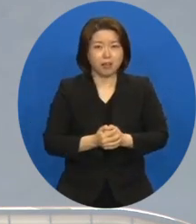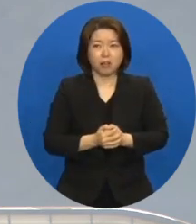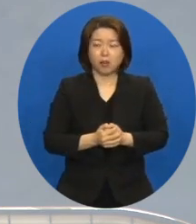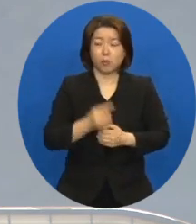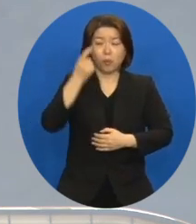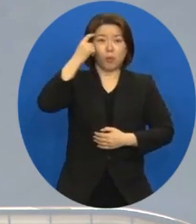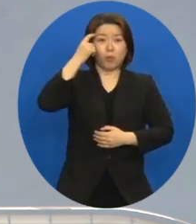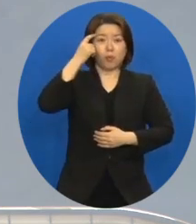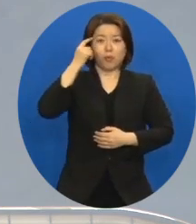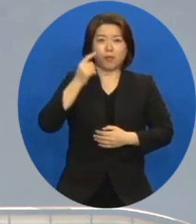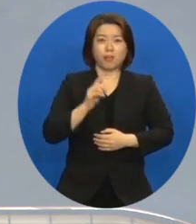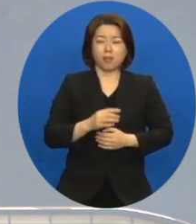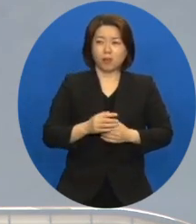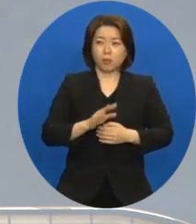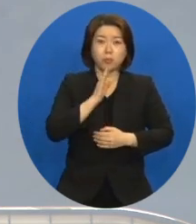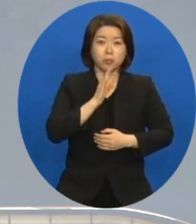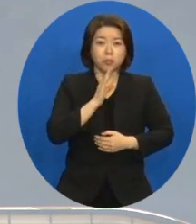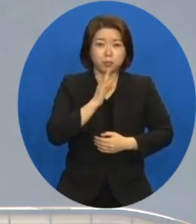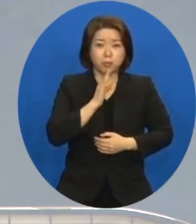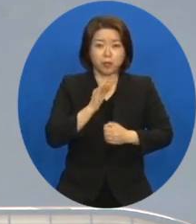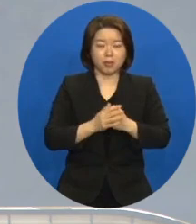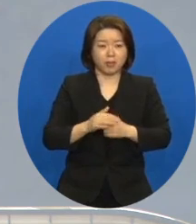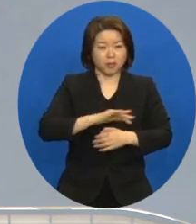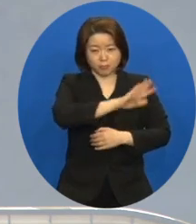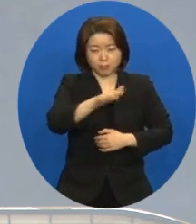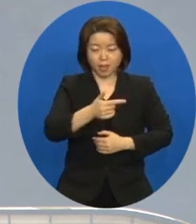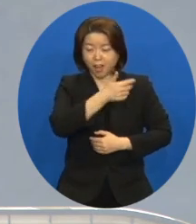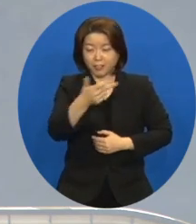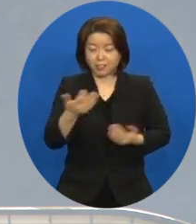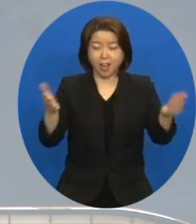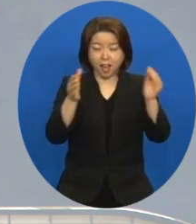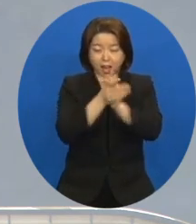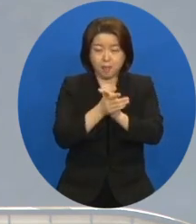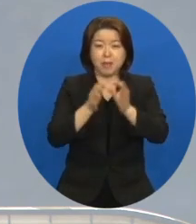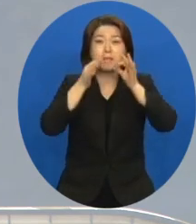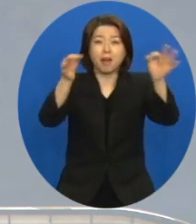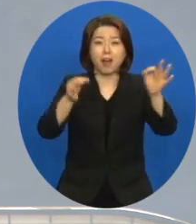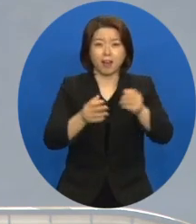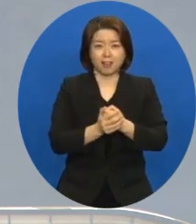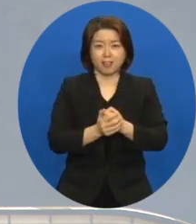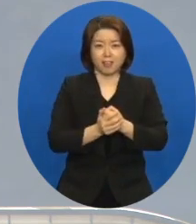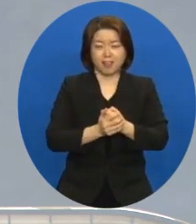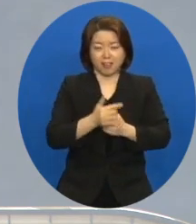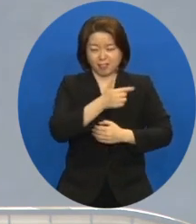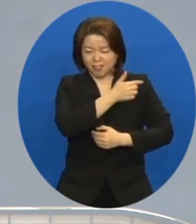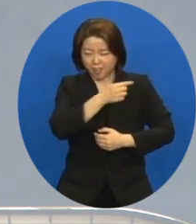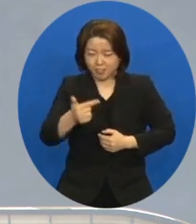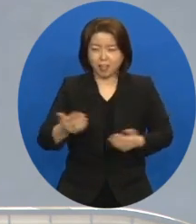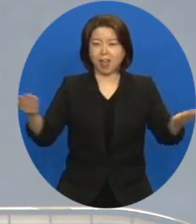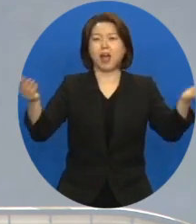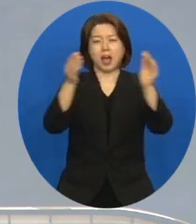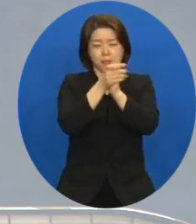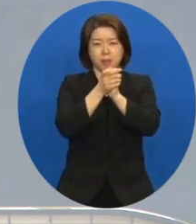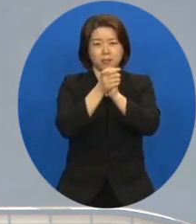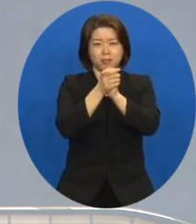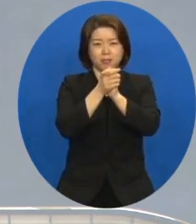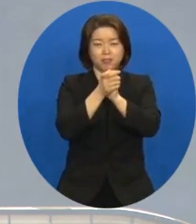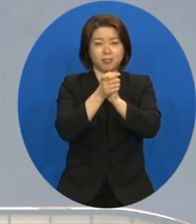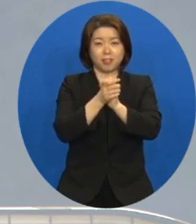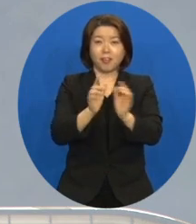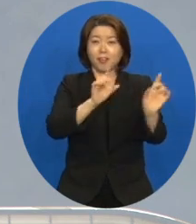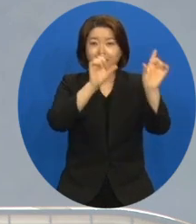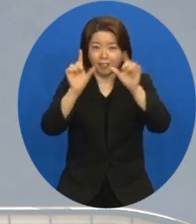생각해 보니까 그러면 되겠더라고요. 다들 크게 아멘, 다들 크게 아멘 이렇게 하고